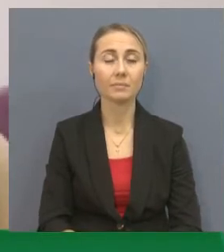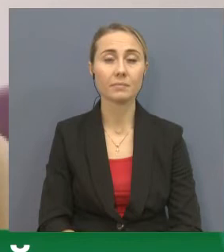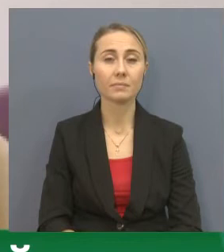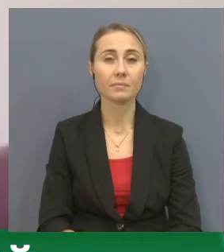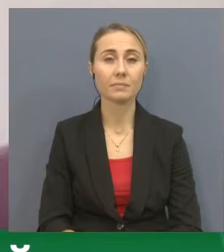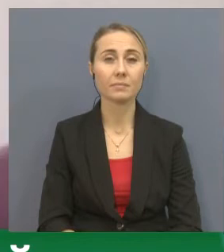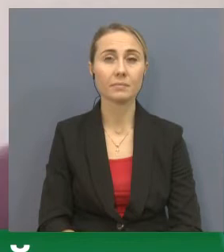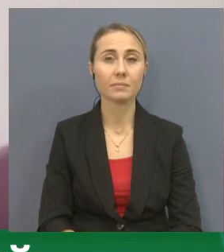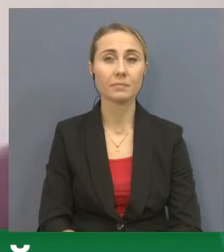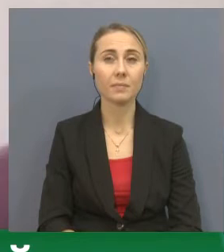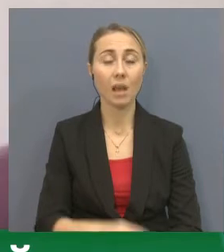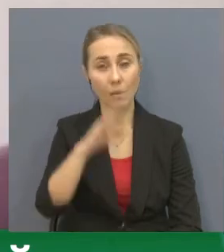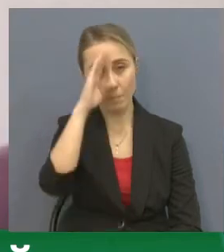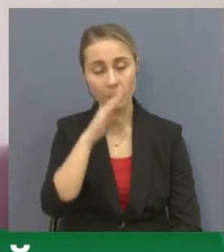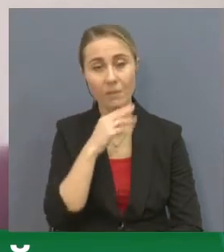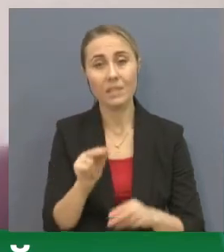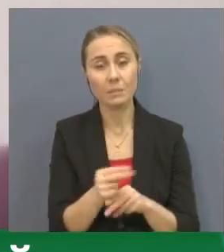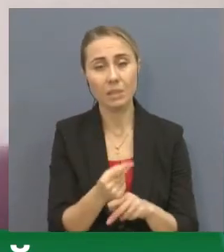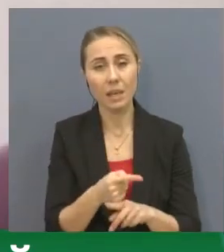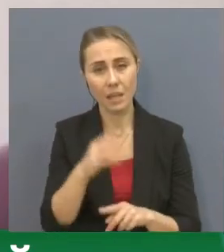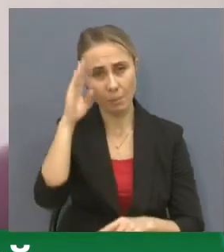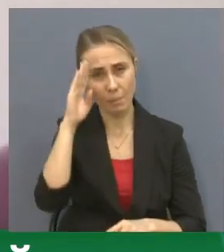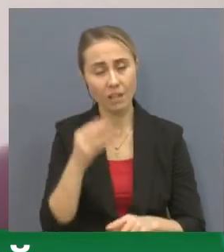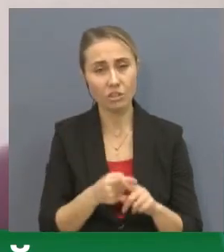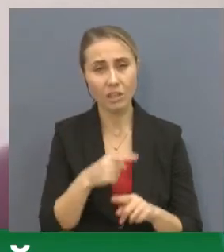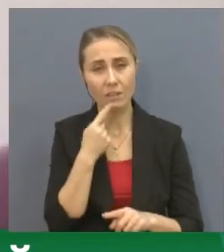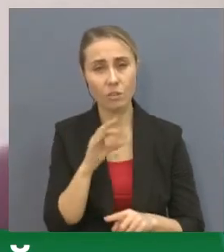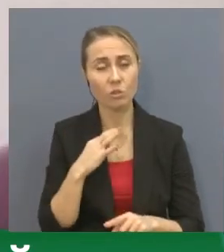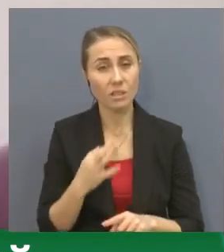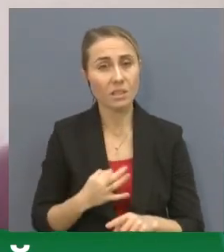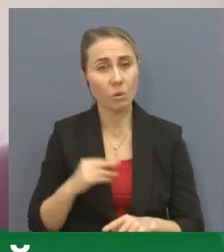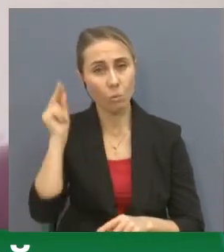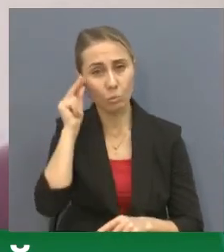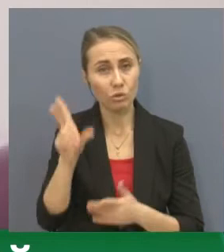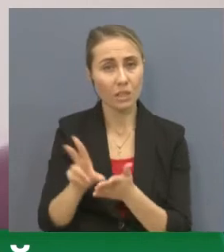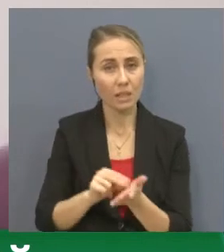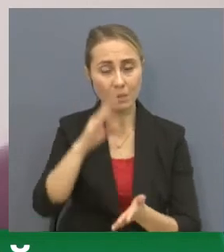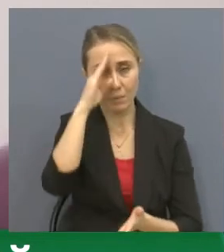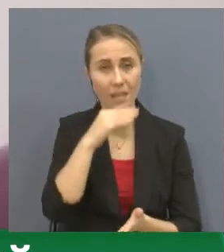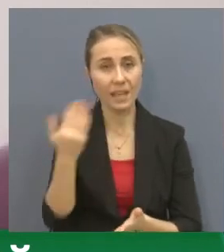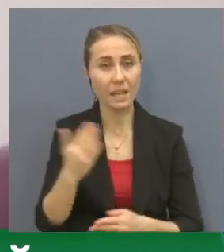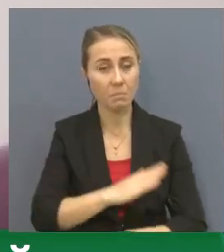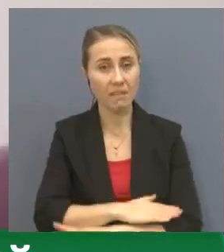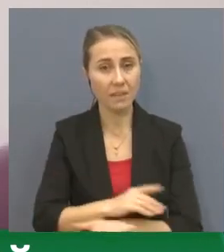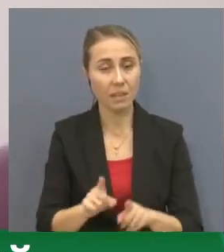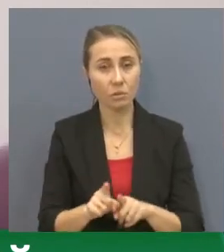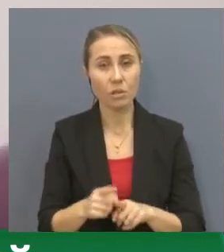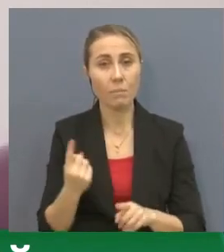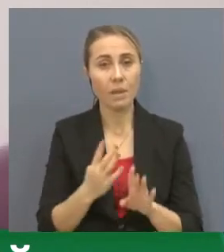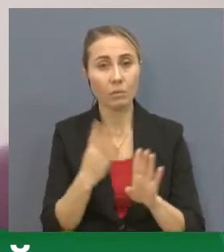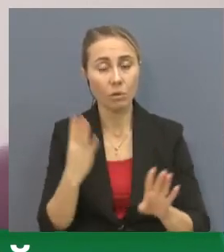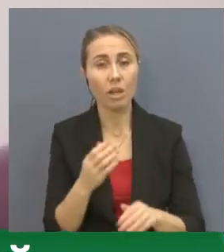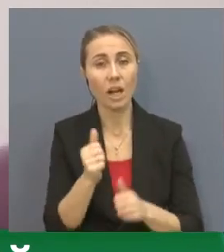роль отца в воспитании мальчика очень важно говорят что сыновья учиться у своих отцов и отражает их поведения в первую очередь